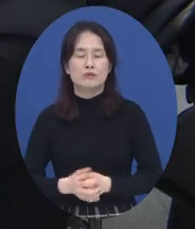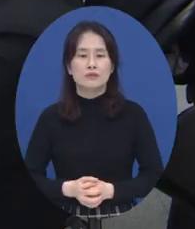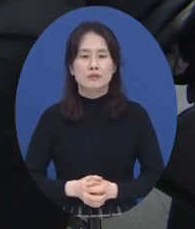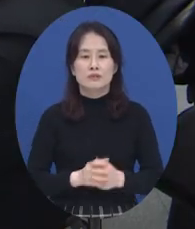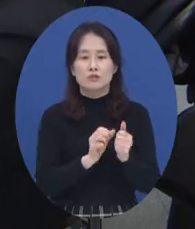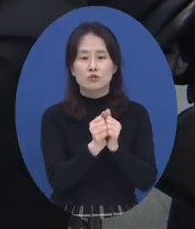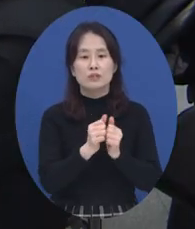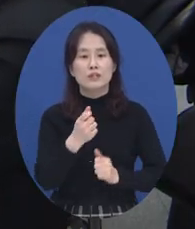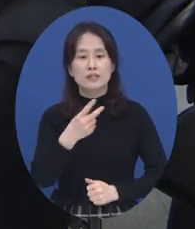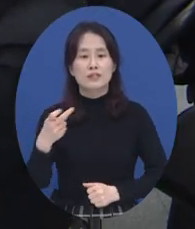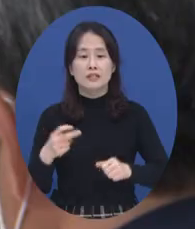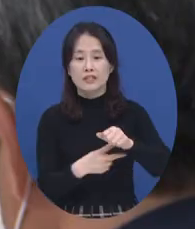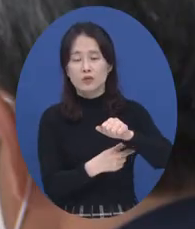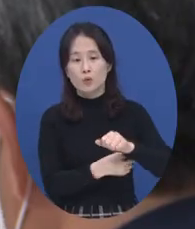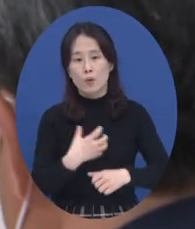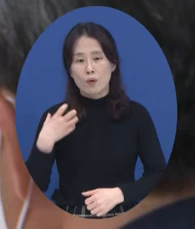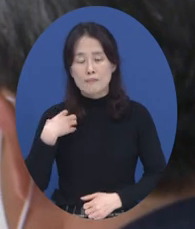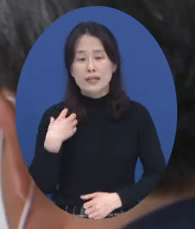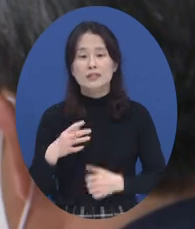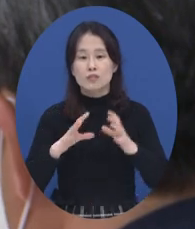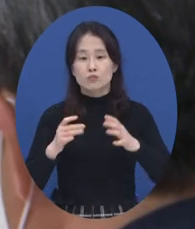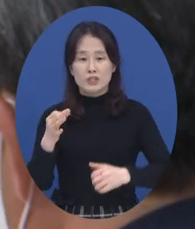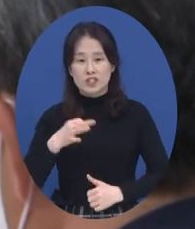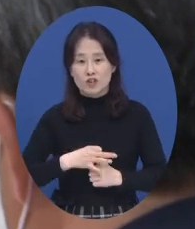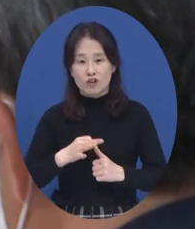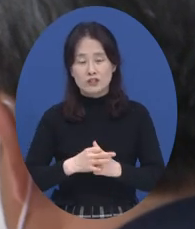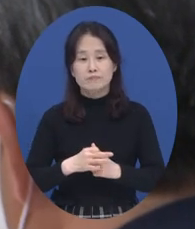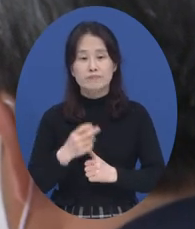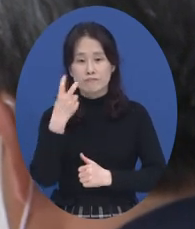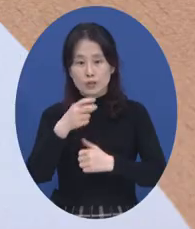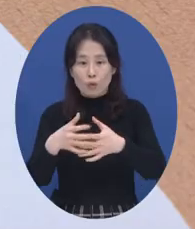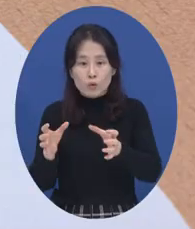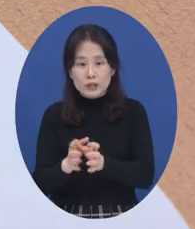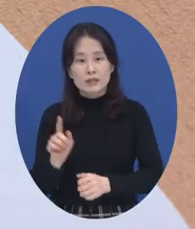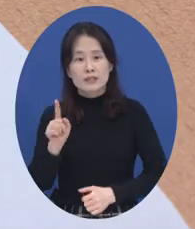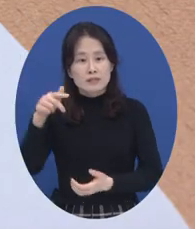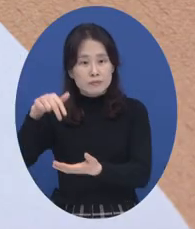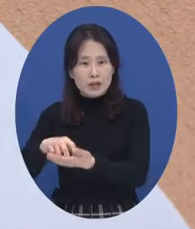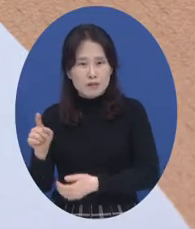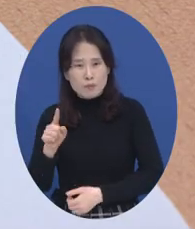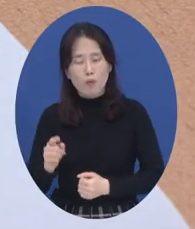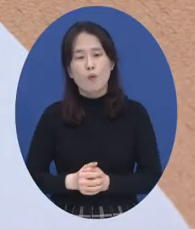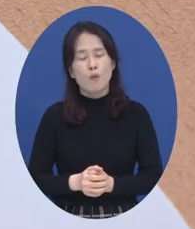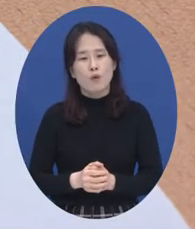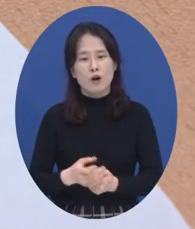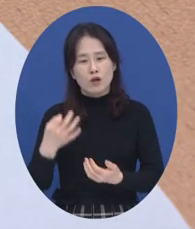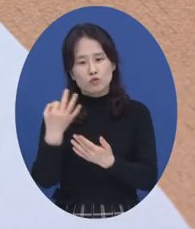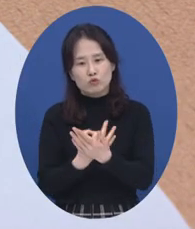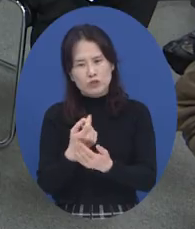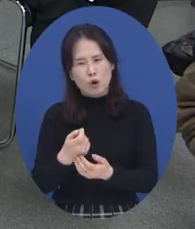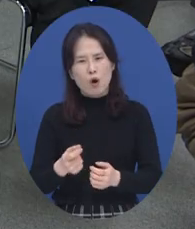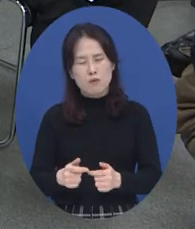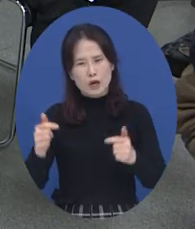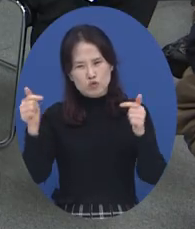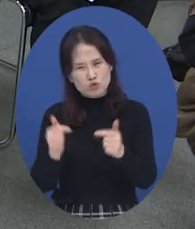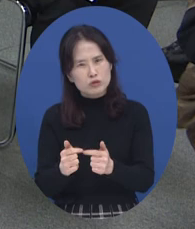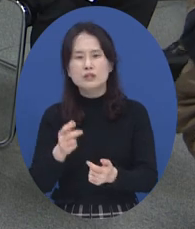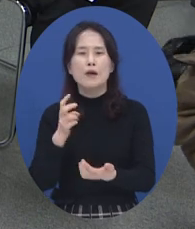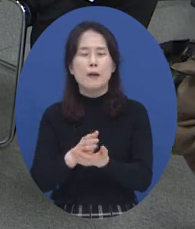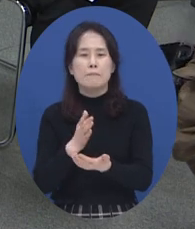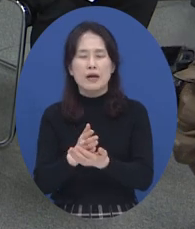주식회사 일산대교의 대주주인 국민연금관리공단 측은 수익성 증대 원칙이 훼손되지 않는 범위에서 재구성 방안이